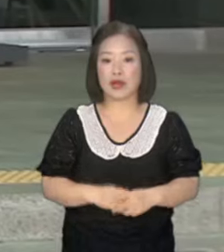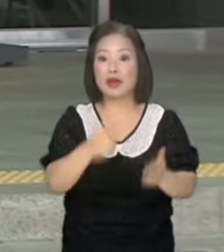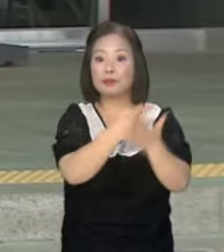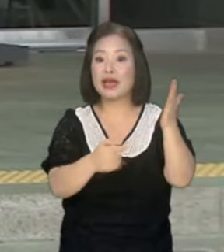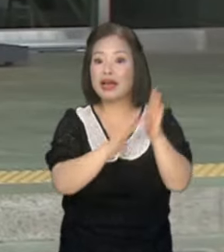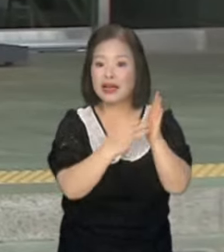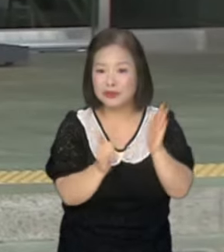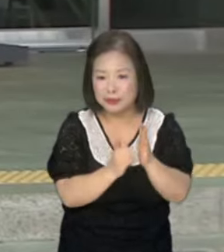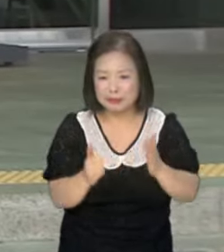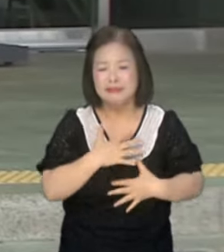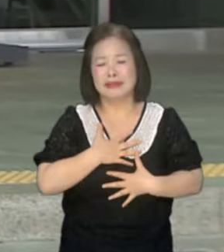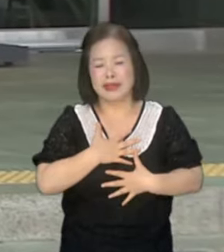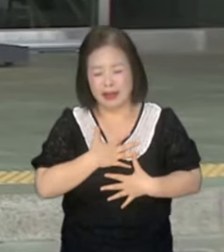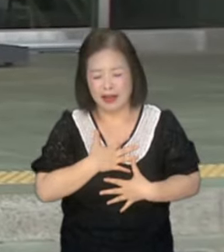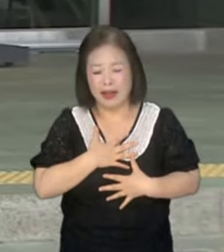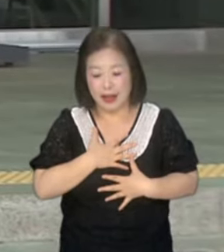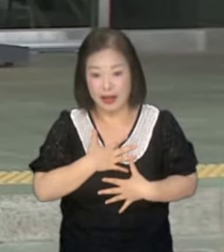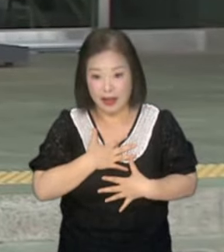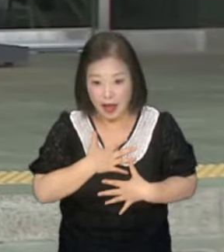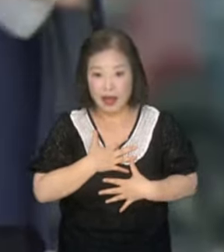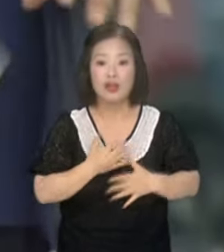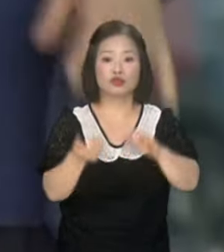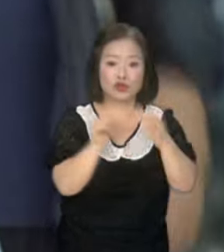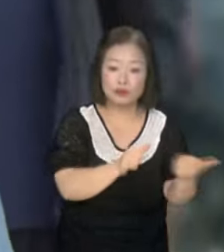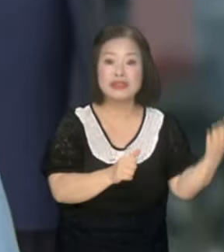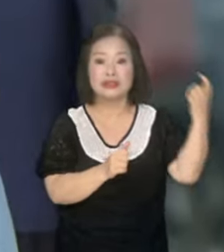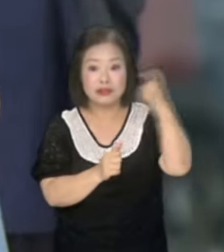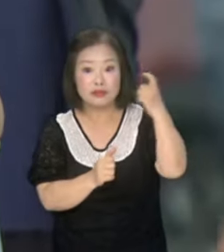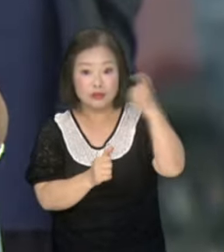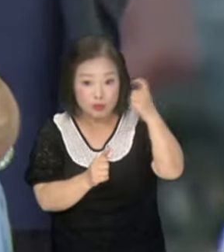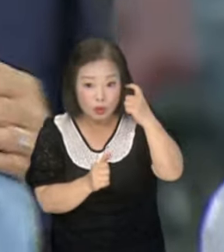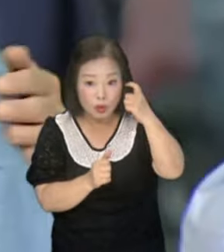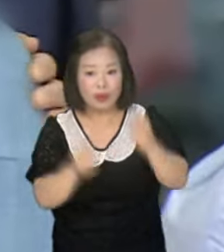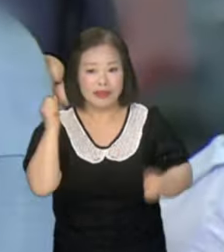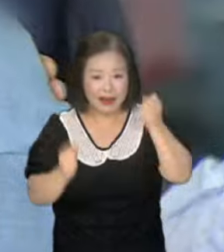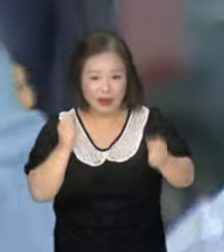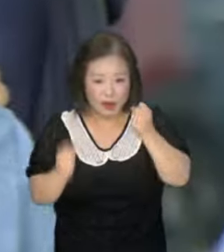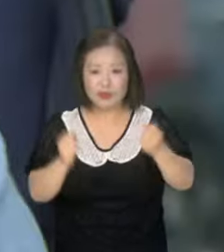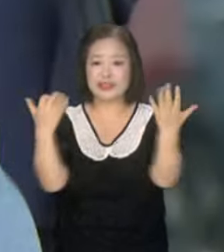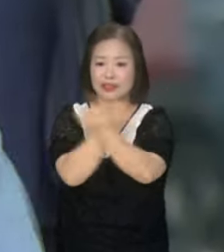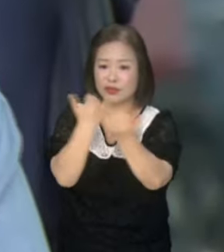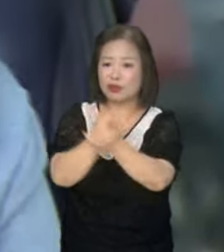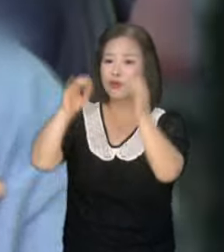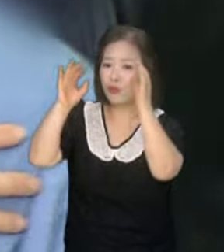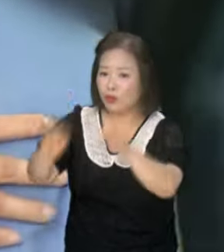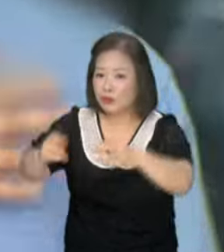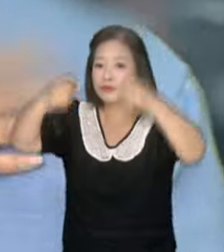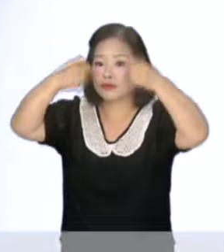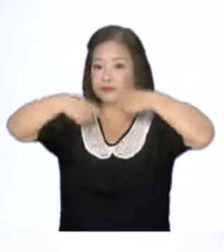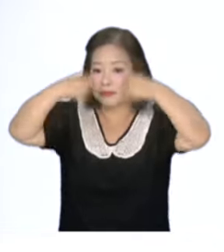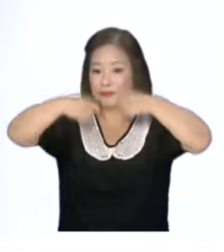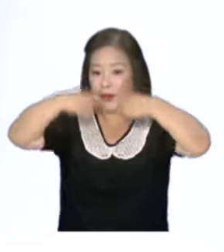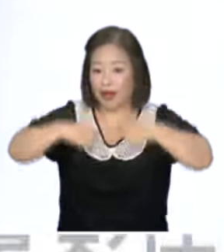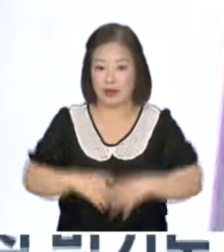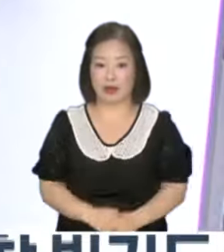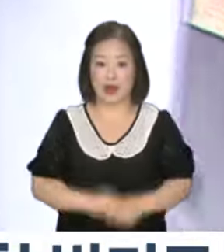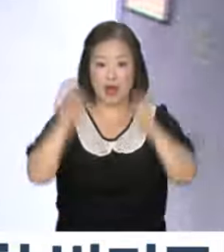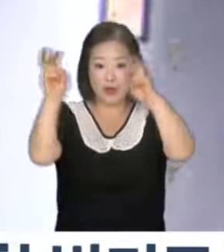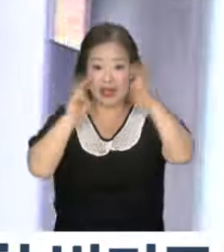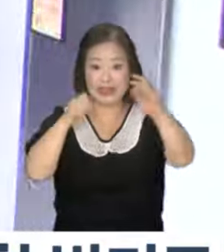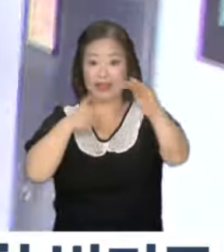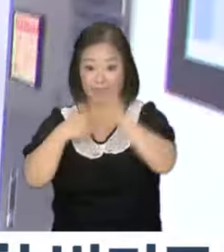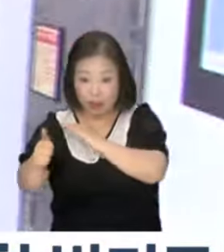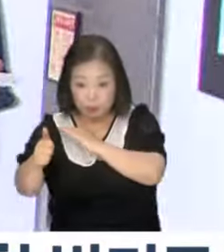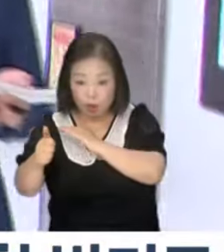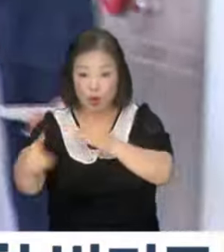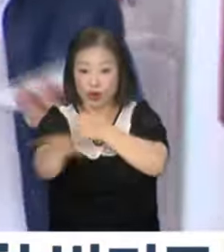유족들은 숨을 고르다가도 비보를 듣고 한달음에 찾아온 친척들을 보자마자 또다시 눈물을 터뜨렸습니다. 업체 대표와